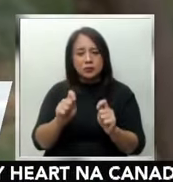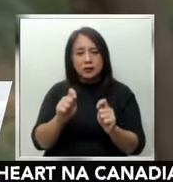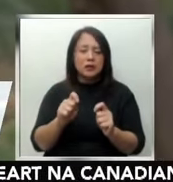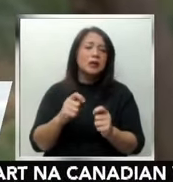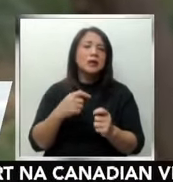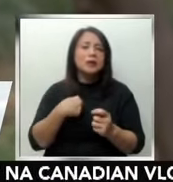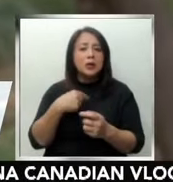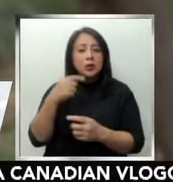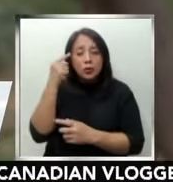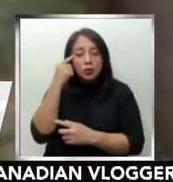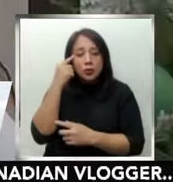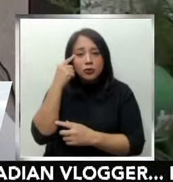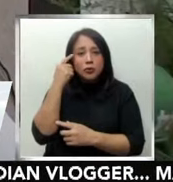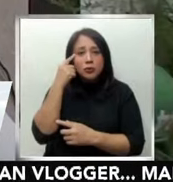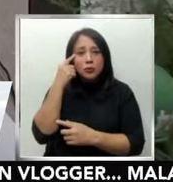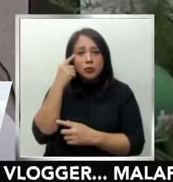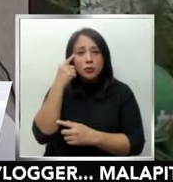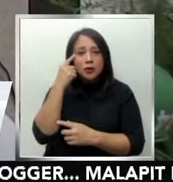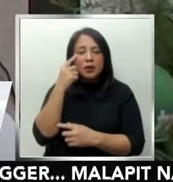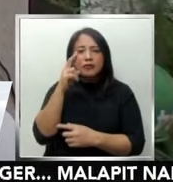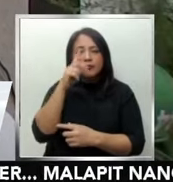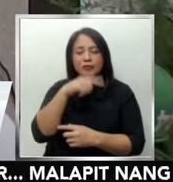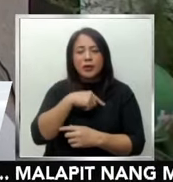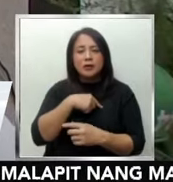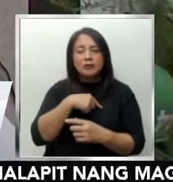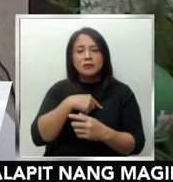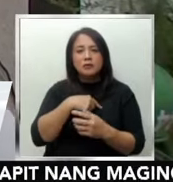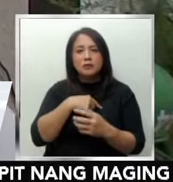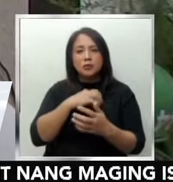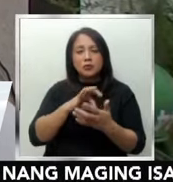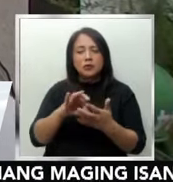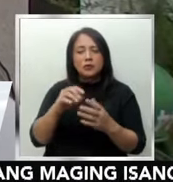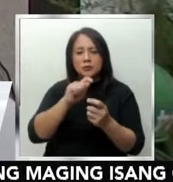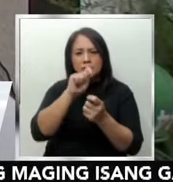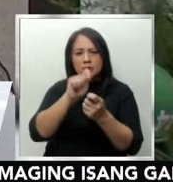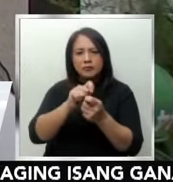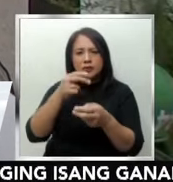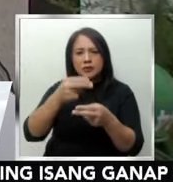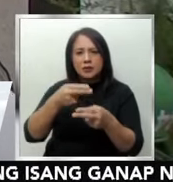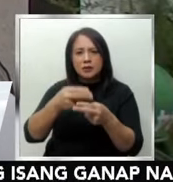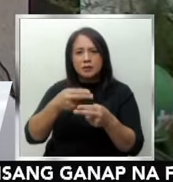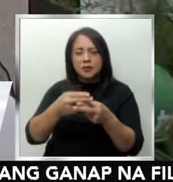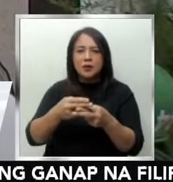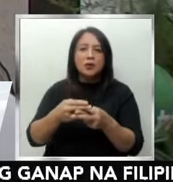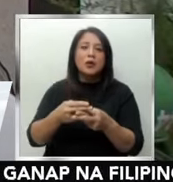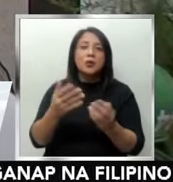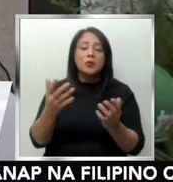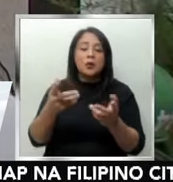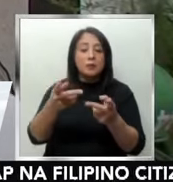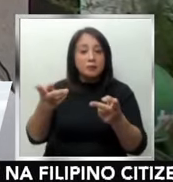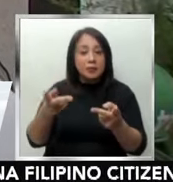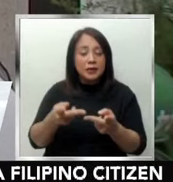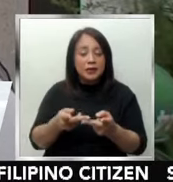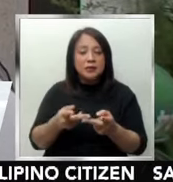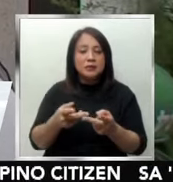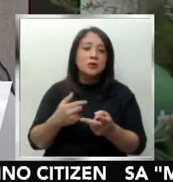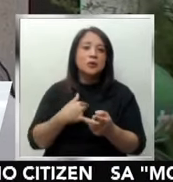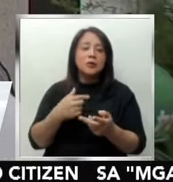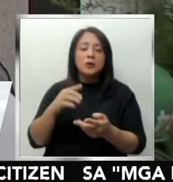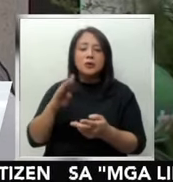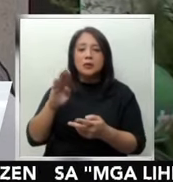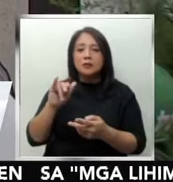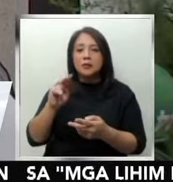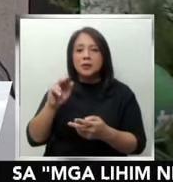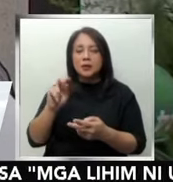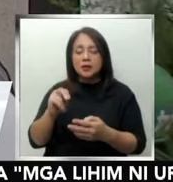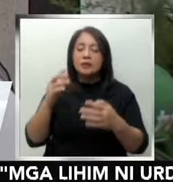n na dam account lang may specific name na sinabi na doon daw ginawa yung venue sa bahay do sa ban and then pagkatapos sa